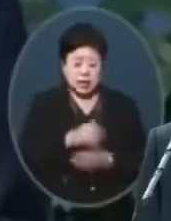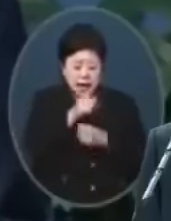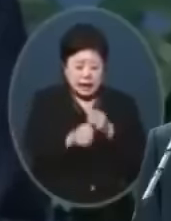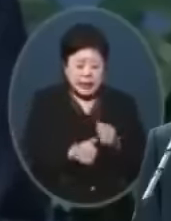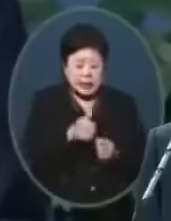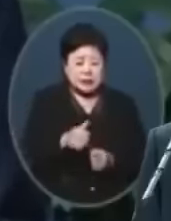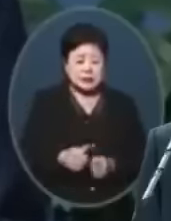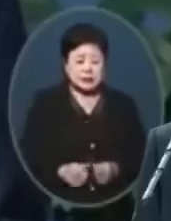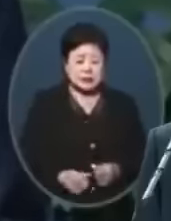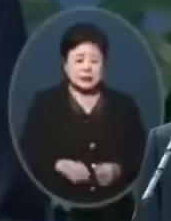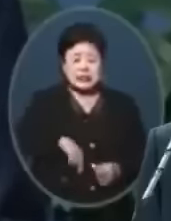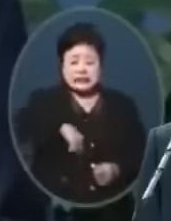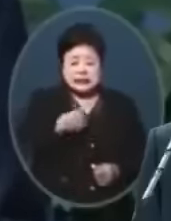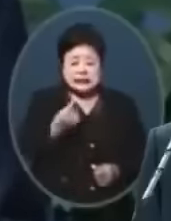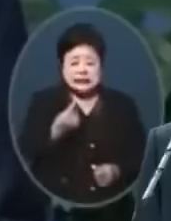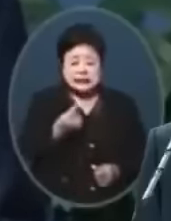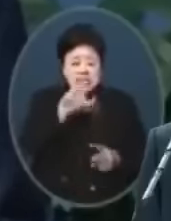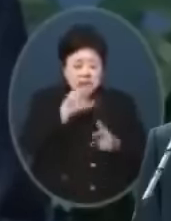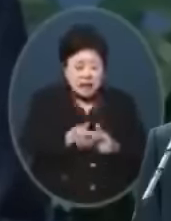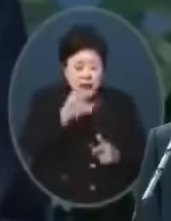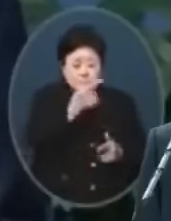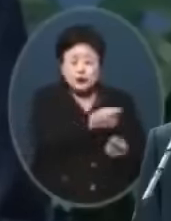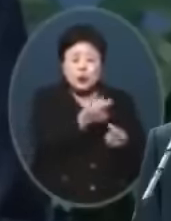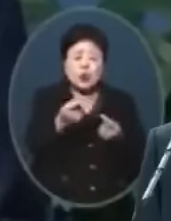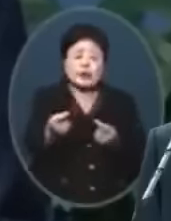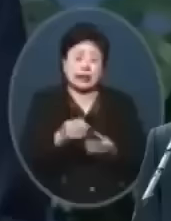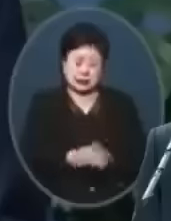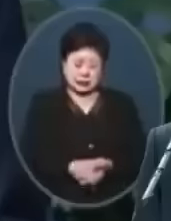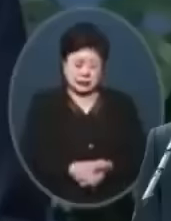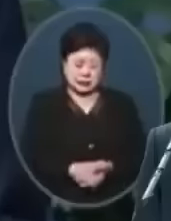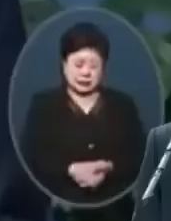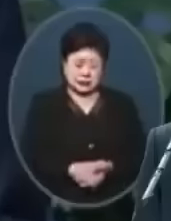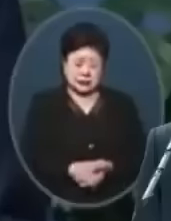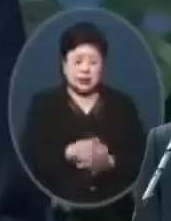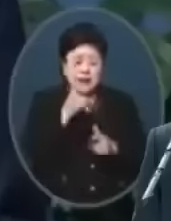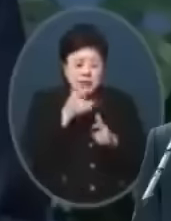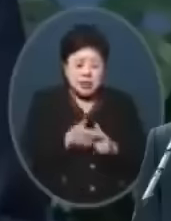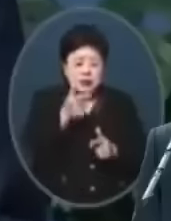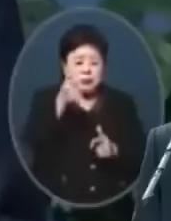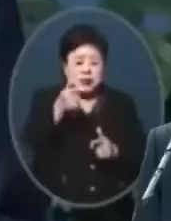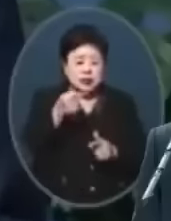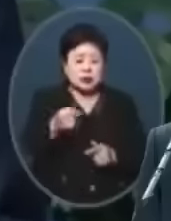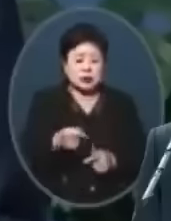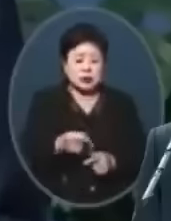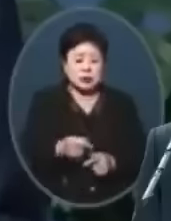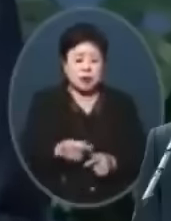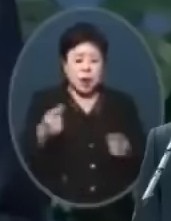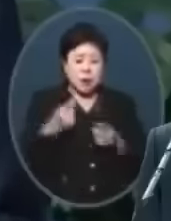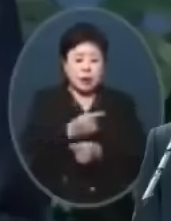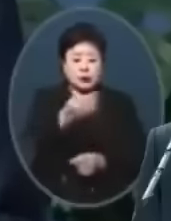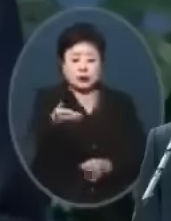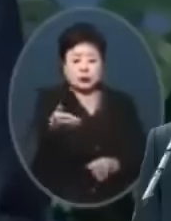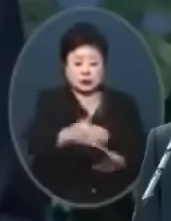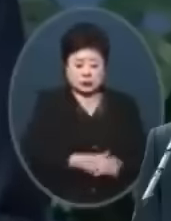하나님 그 자신이 예수님이신 것입니다. 그 예수님과 여러분과 막 바꾸어 쳤으니